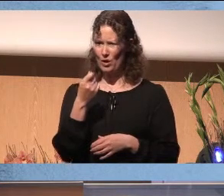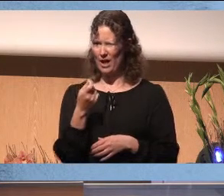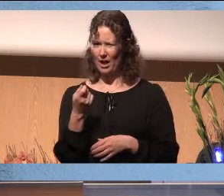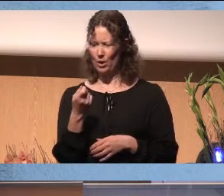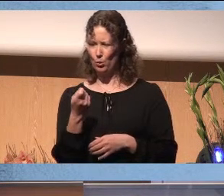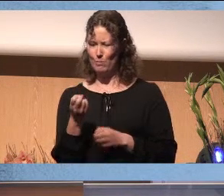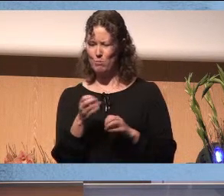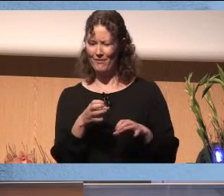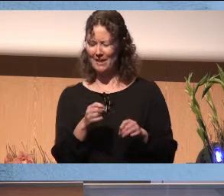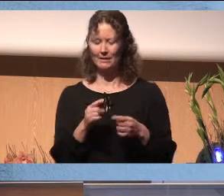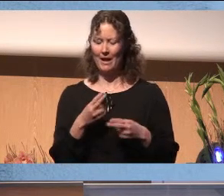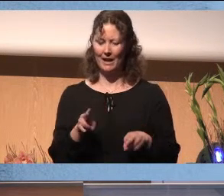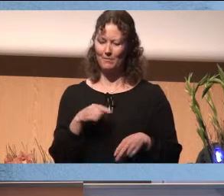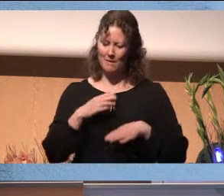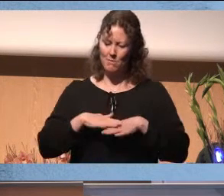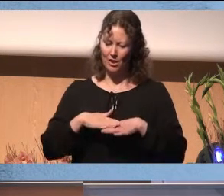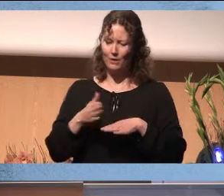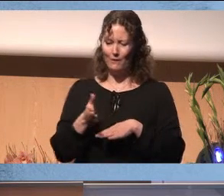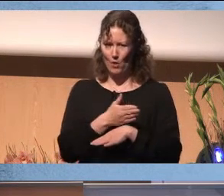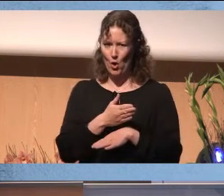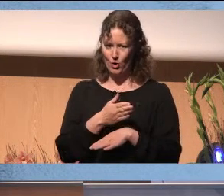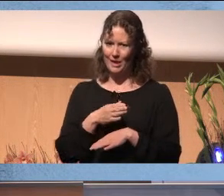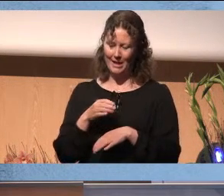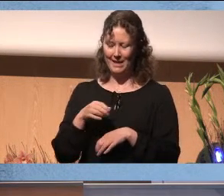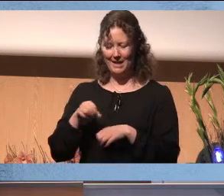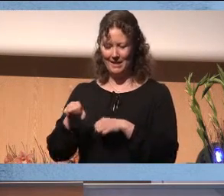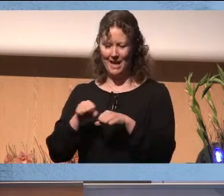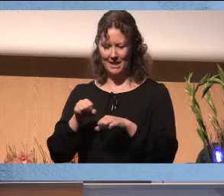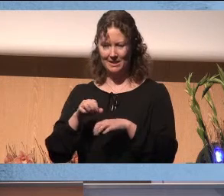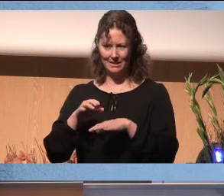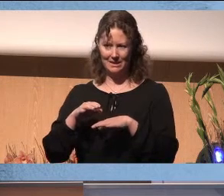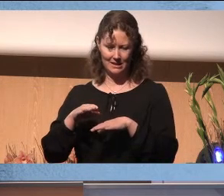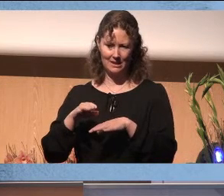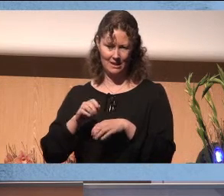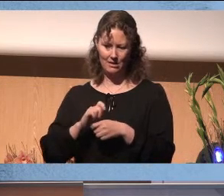gjøre, men det planla vi før regjeringskabalen ble lagt opp.